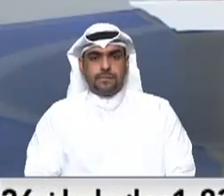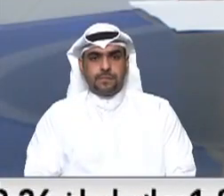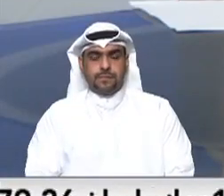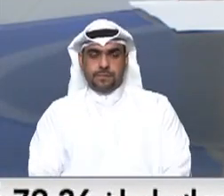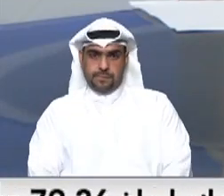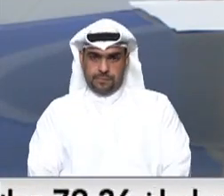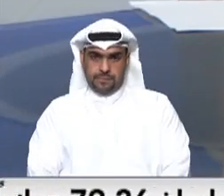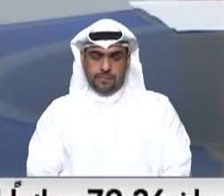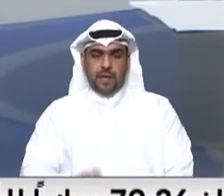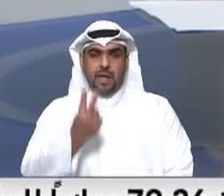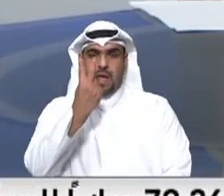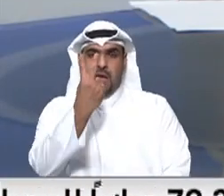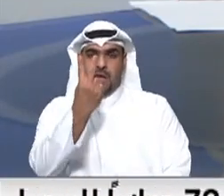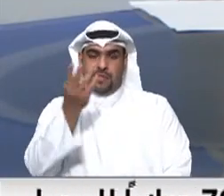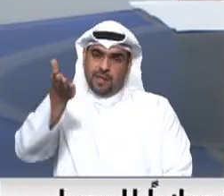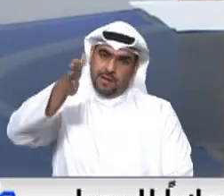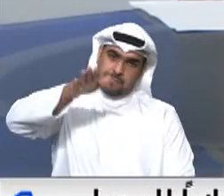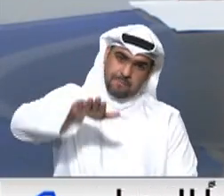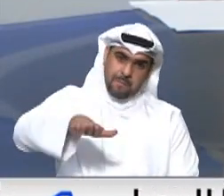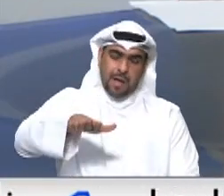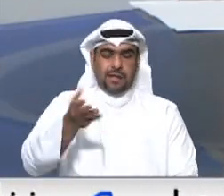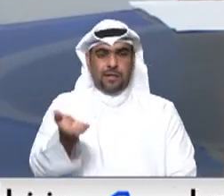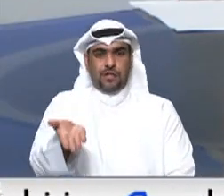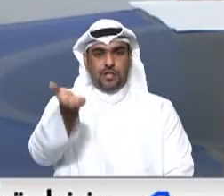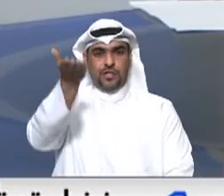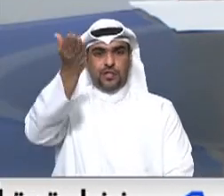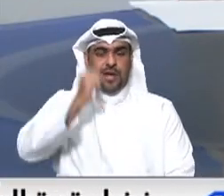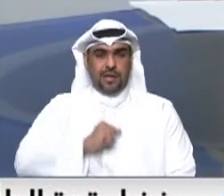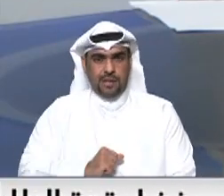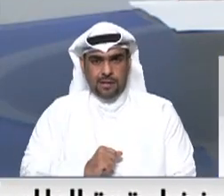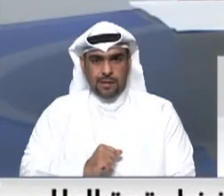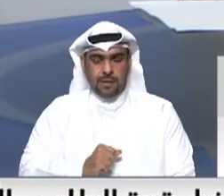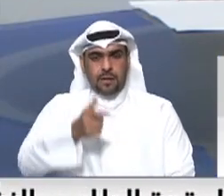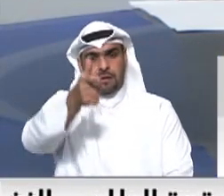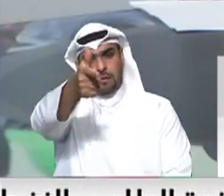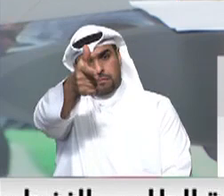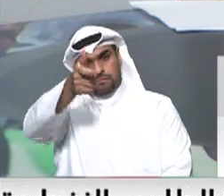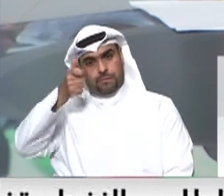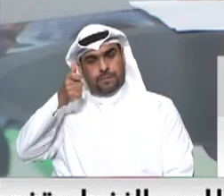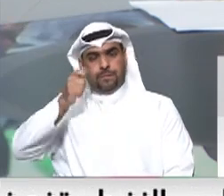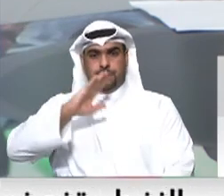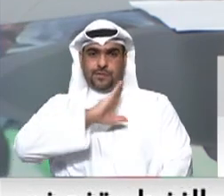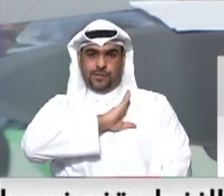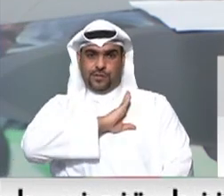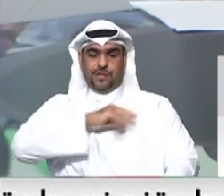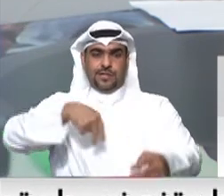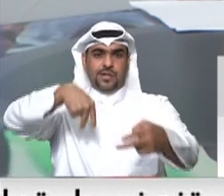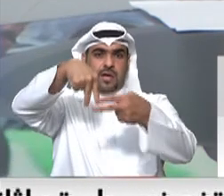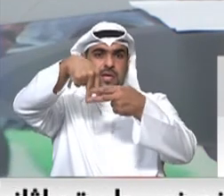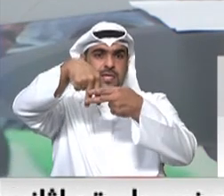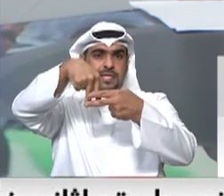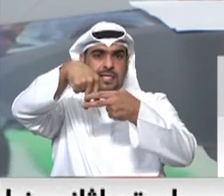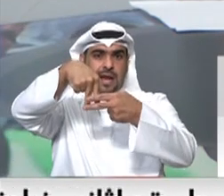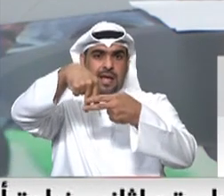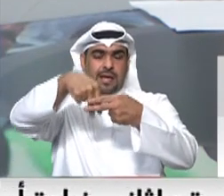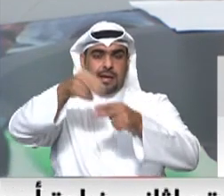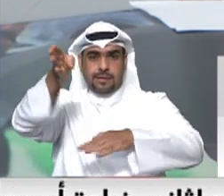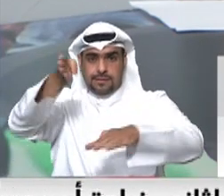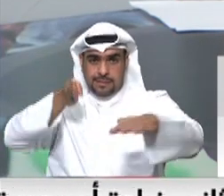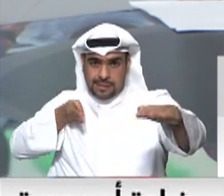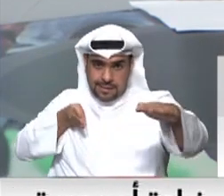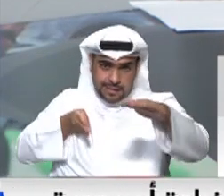كان الشهيدان الفلسطينيان حمزة مقبول وخير شاهين قد اغتيلا برصاص قوات الاحتلال الإسرائيلي بعد اقتحامها